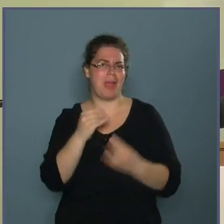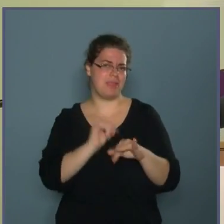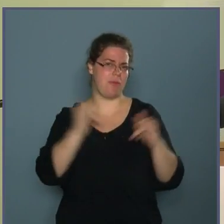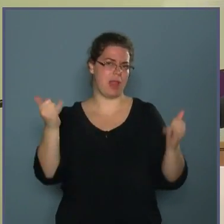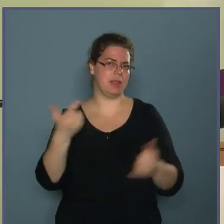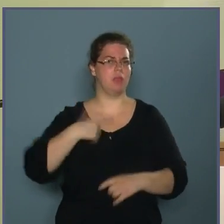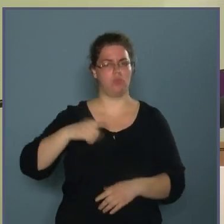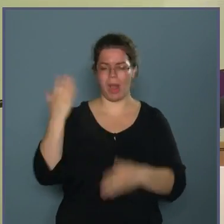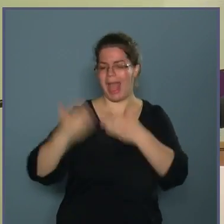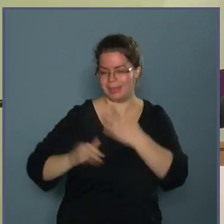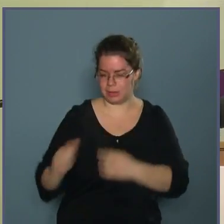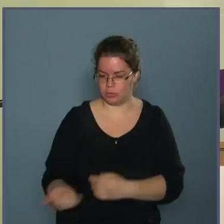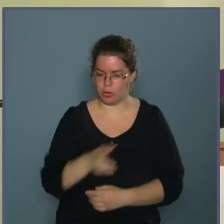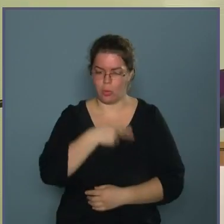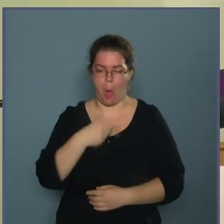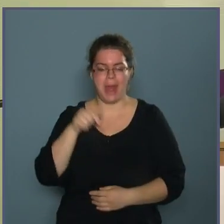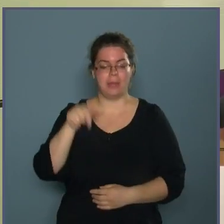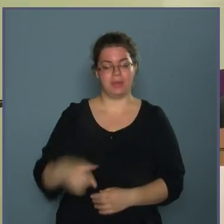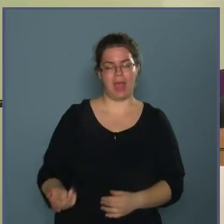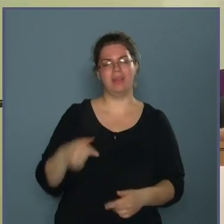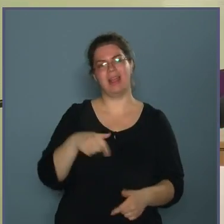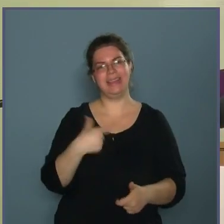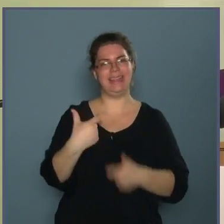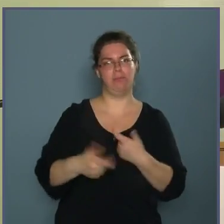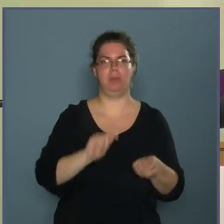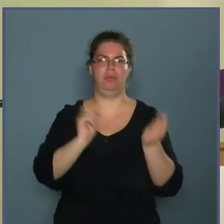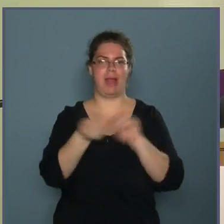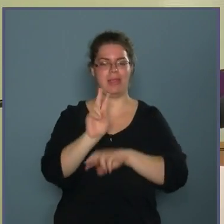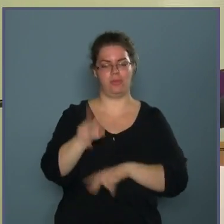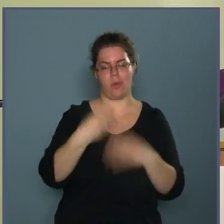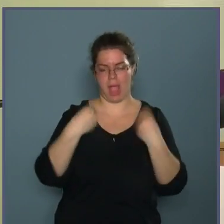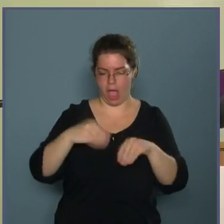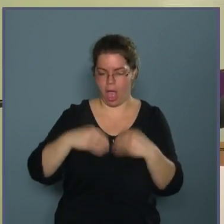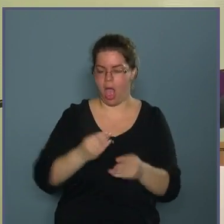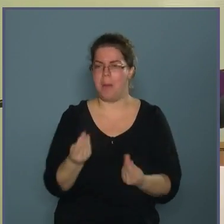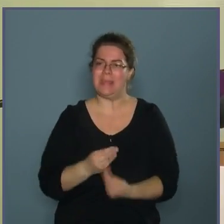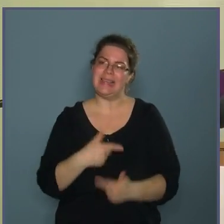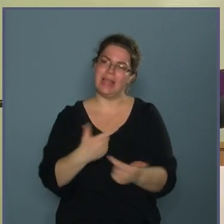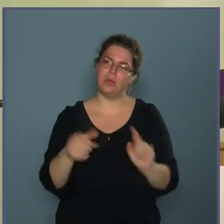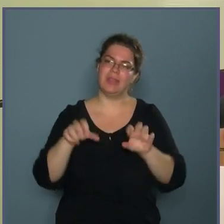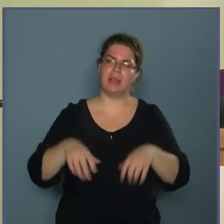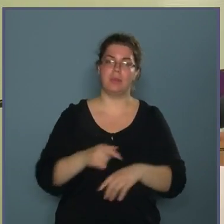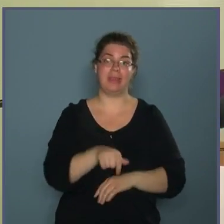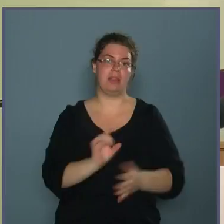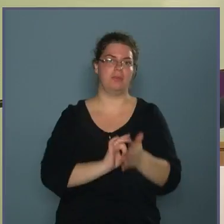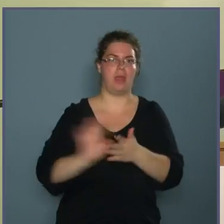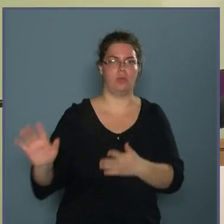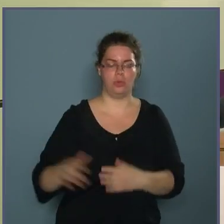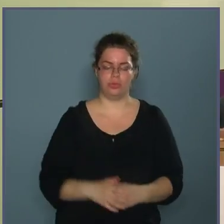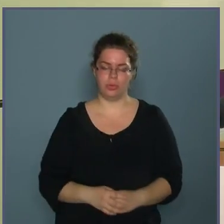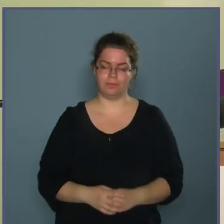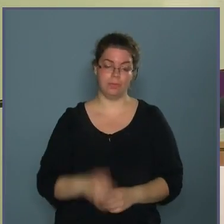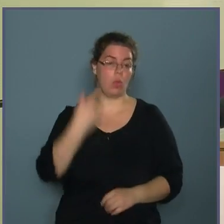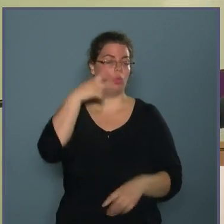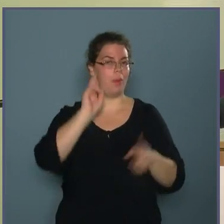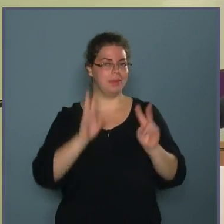történt eddig is a kórházban, azonban arról a lépésváltásról kell, hogy beszámoljak, ami lehetővé teszi azt, hogy mindez felgyorsuljon.